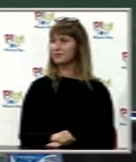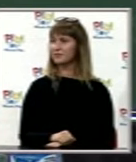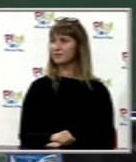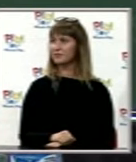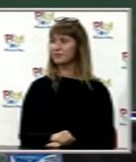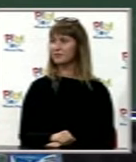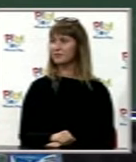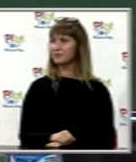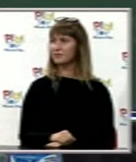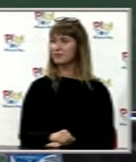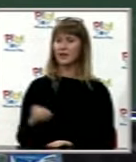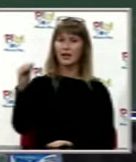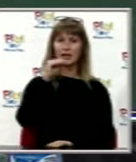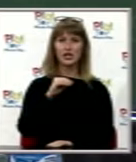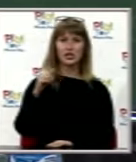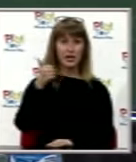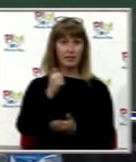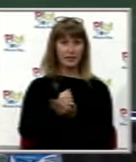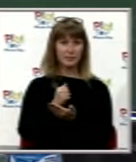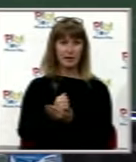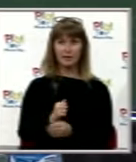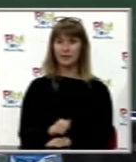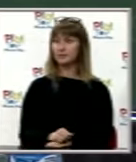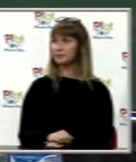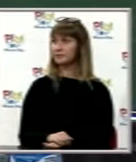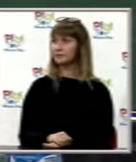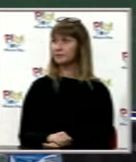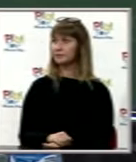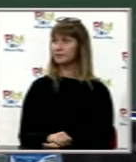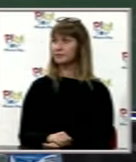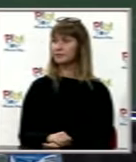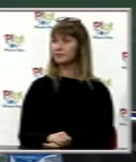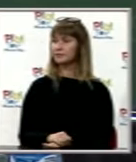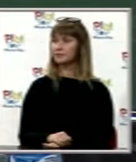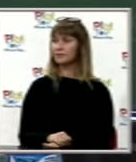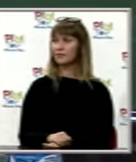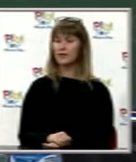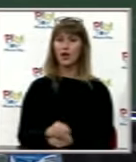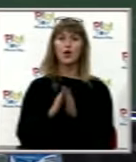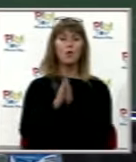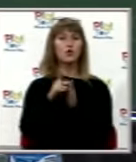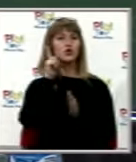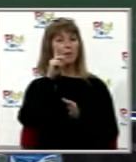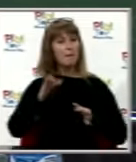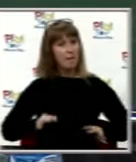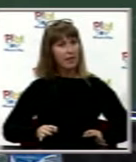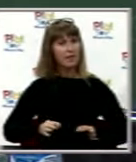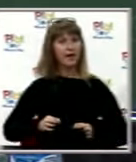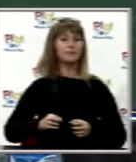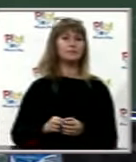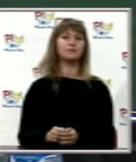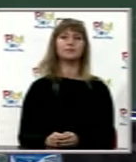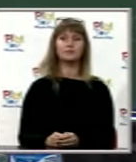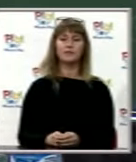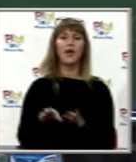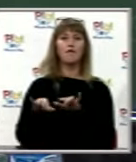wiedzieli, iż poproszę na etapie pana informatyka, na etapie rozkodowywania